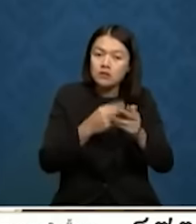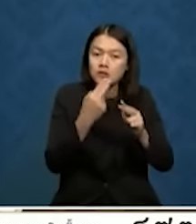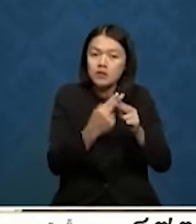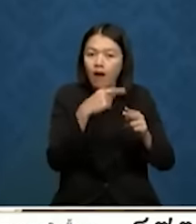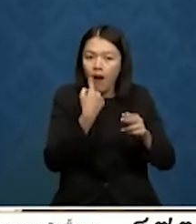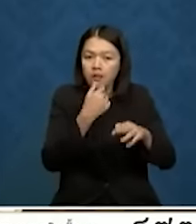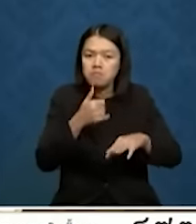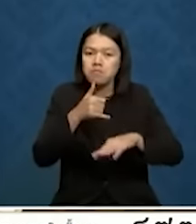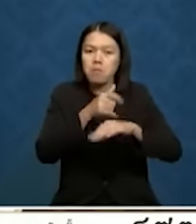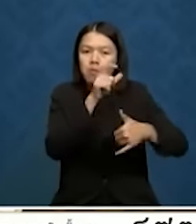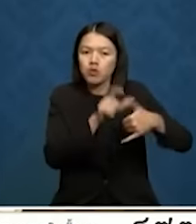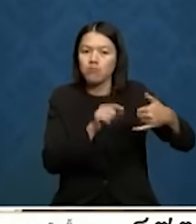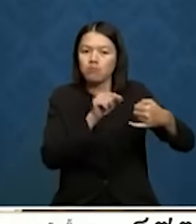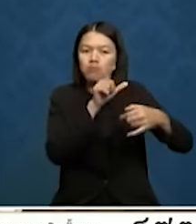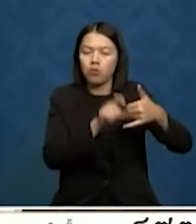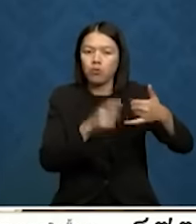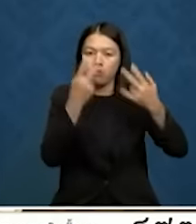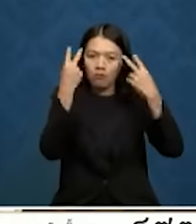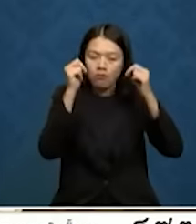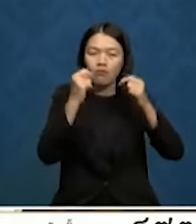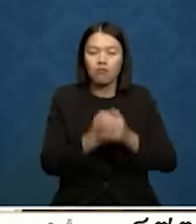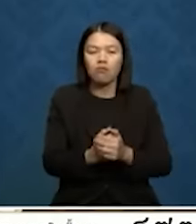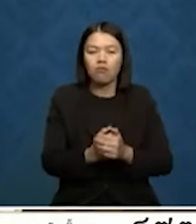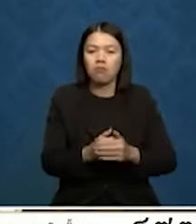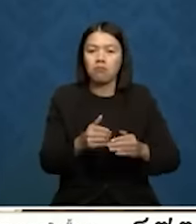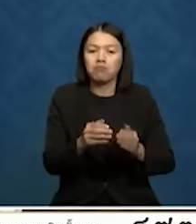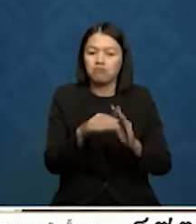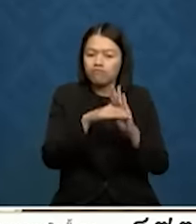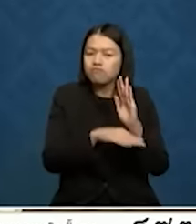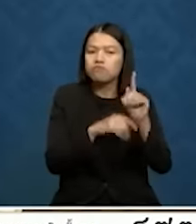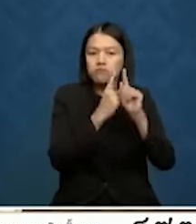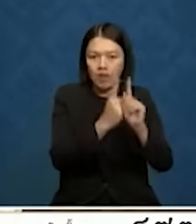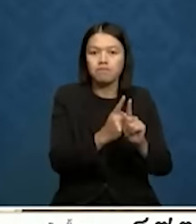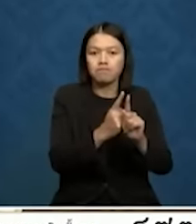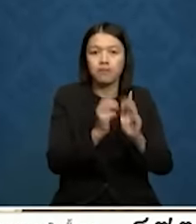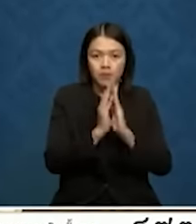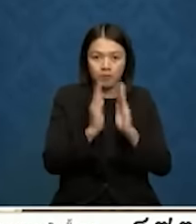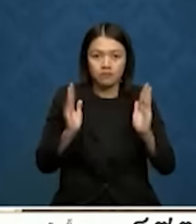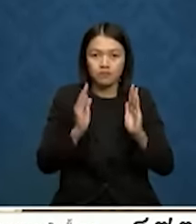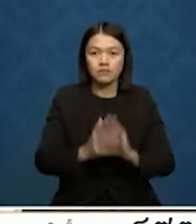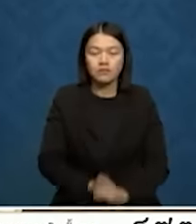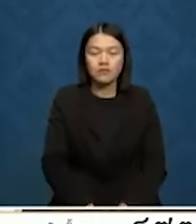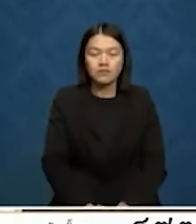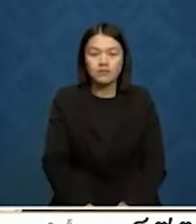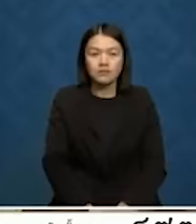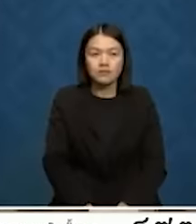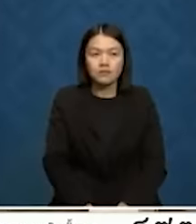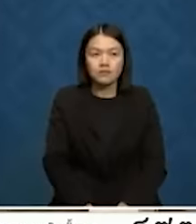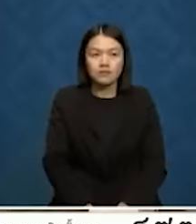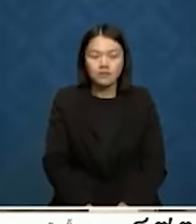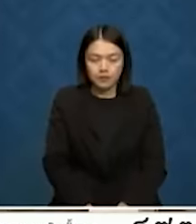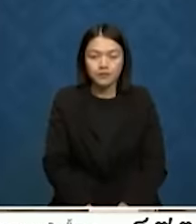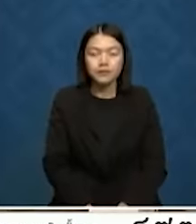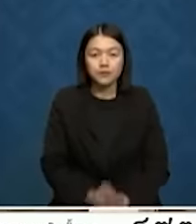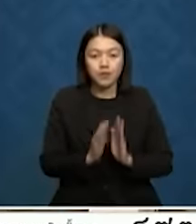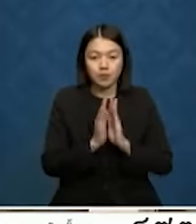ผู้ใดเป็นผู้เหมาะสมจะดำรงตำแหน่งนายกรัฐมนตรีและลงมติต่อไปครับขอบคุณครับ ครับขอบคุณท่านจุลพันธ์